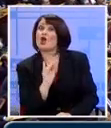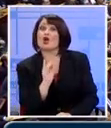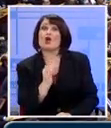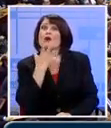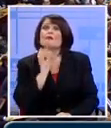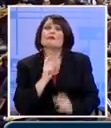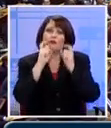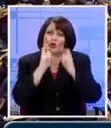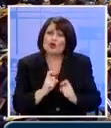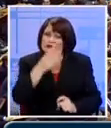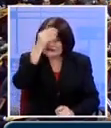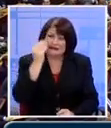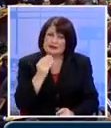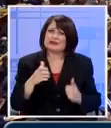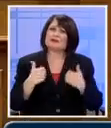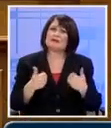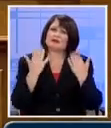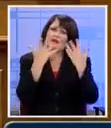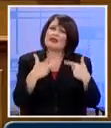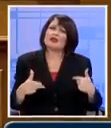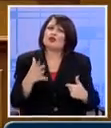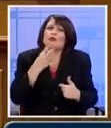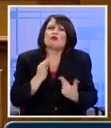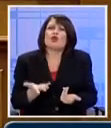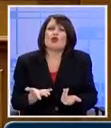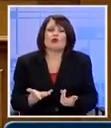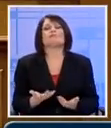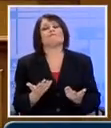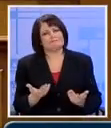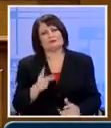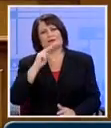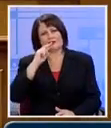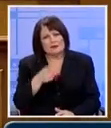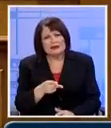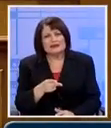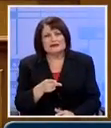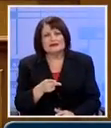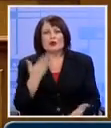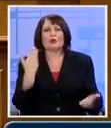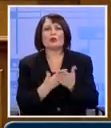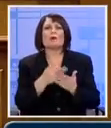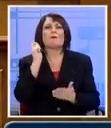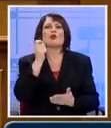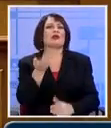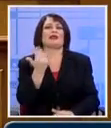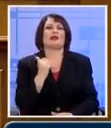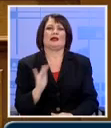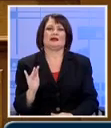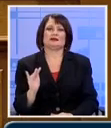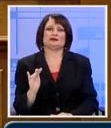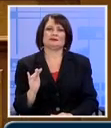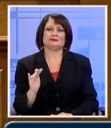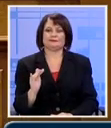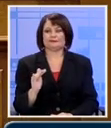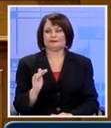Γιατί υποχρεούται ο κύριος Τσίπρας να παίζει θέατρο? Γιατί απλούστατα σας τελείωσε η πολιτική.